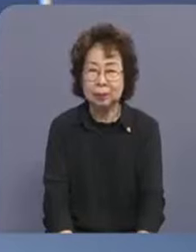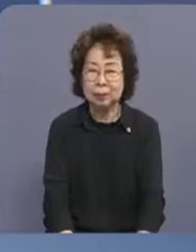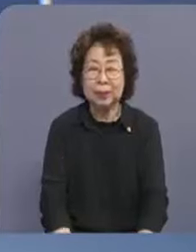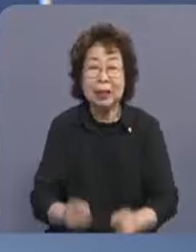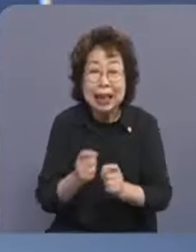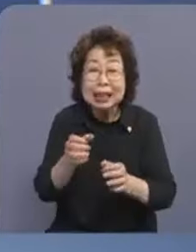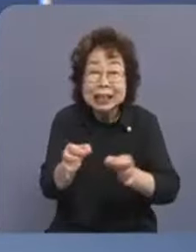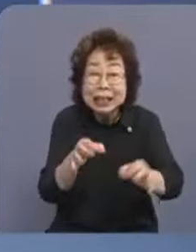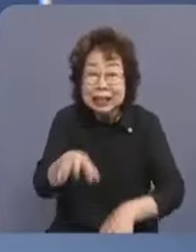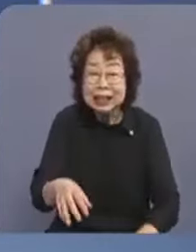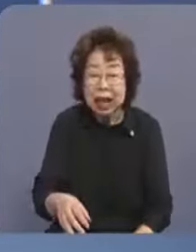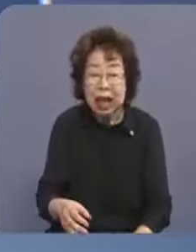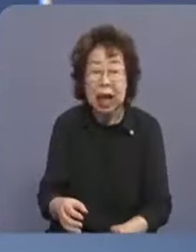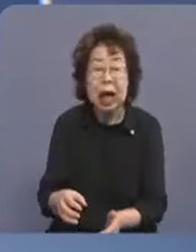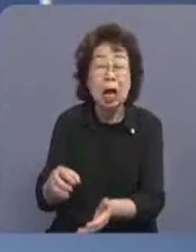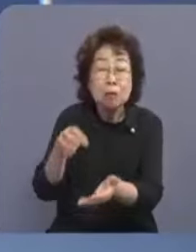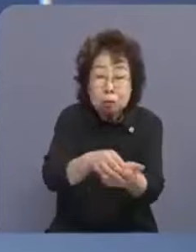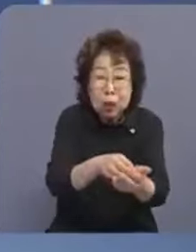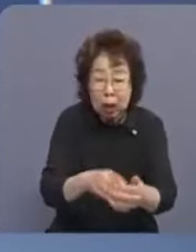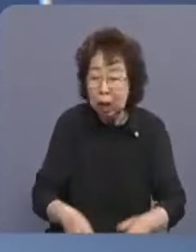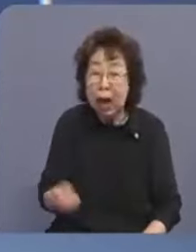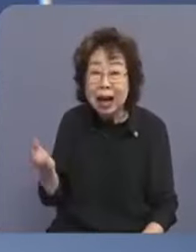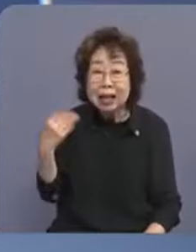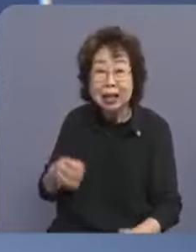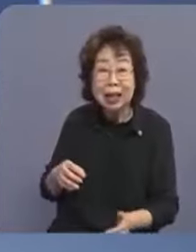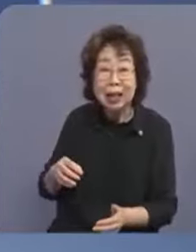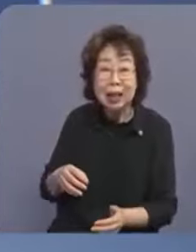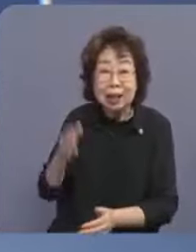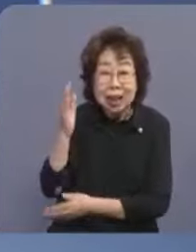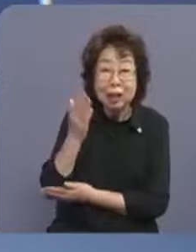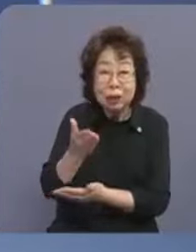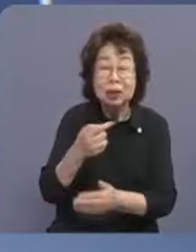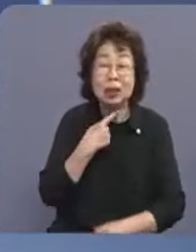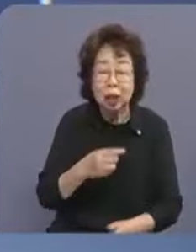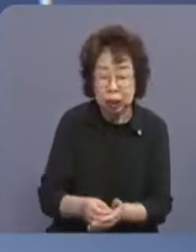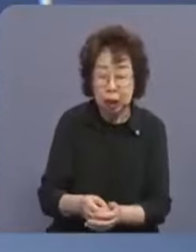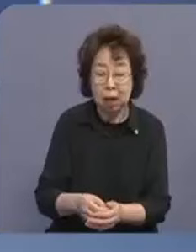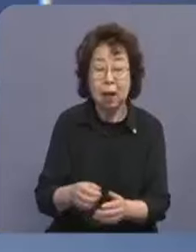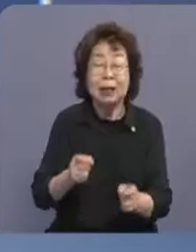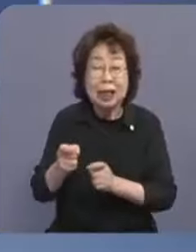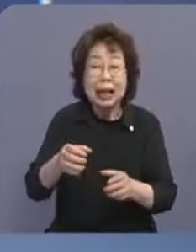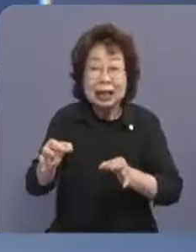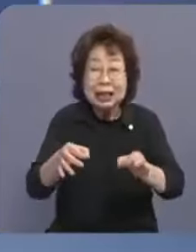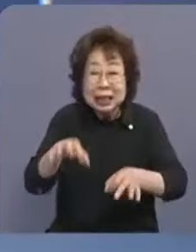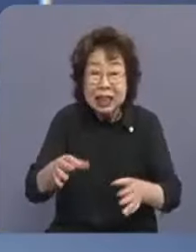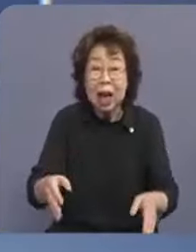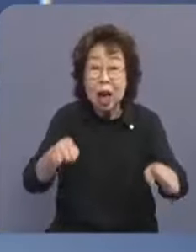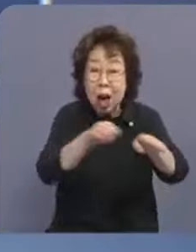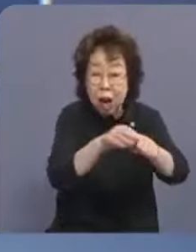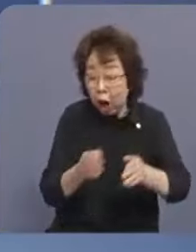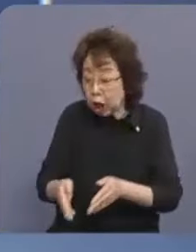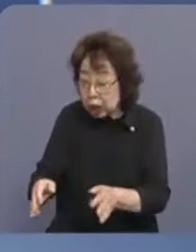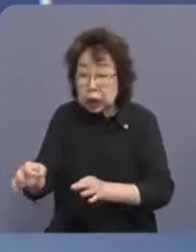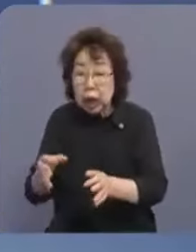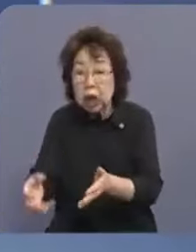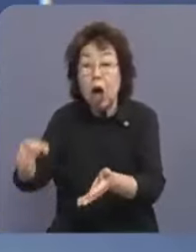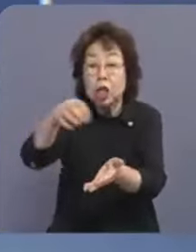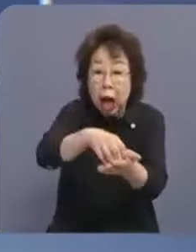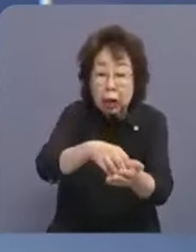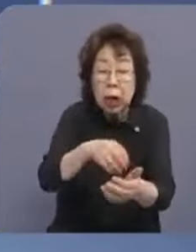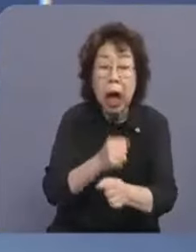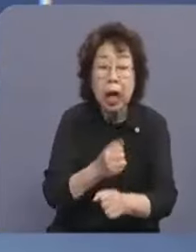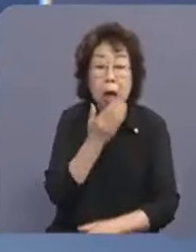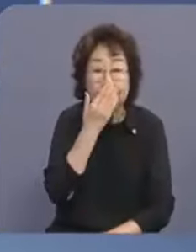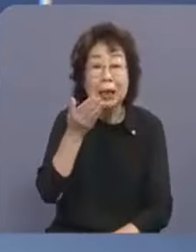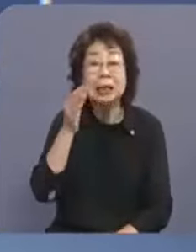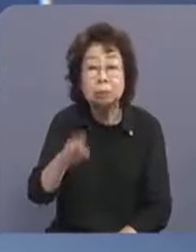자갈치 시장 부정 입점 의혹 지난달 전해드린 바 있는데요. 자갈치 시장 현대화 사업 건물에는 노점 상인들만 들어가 장사를 할 수가